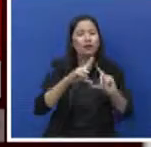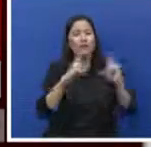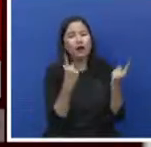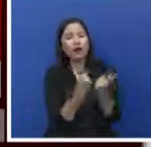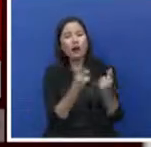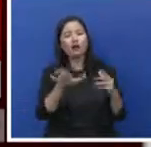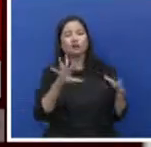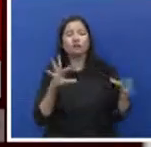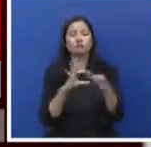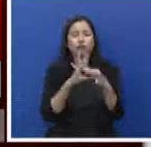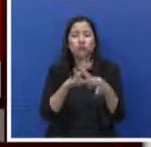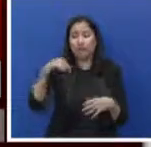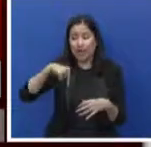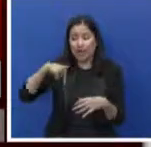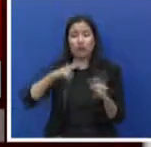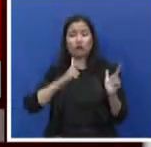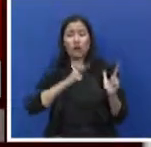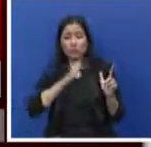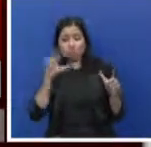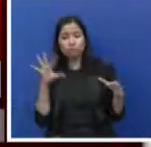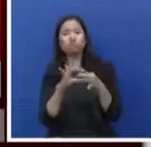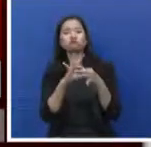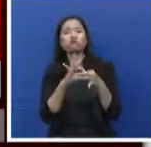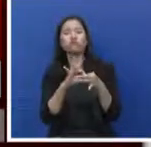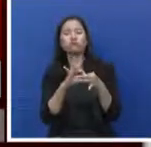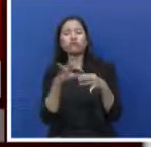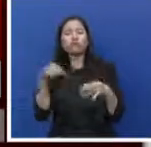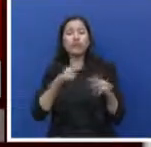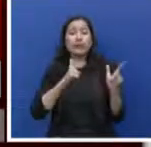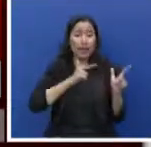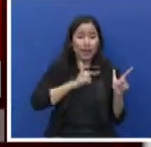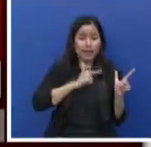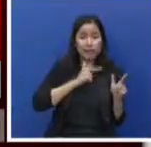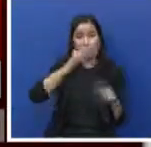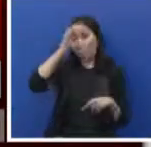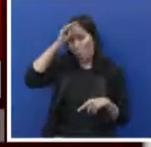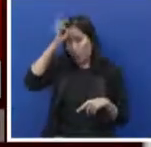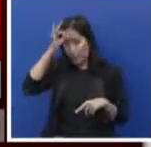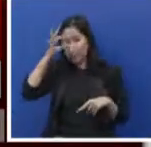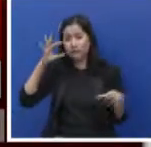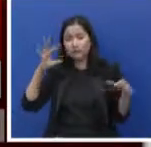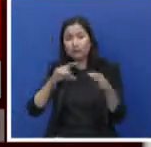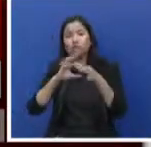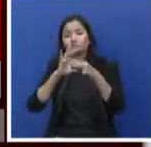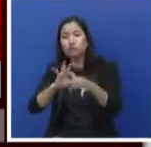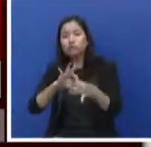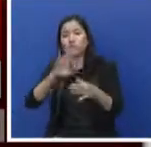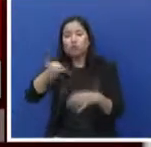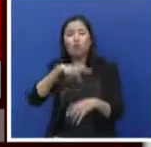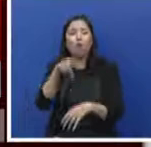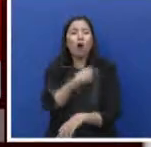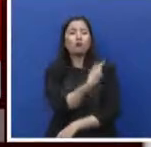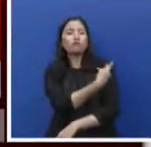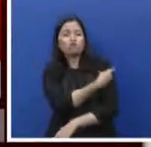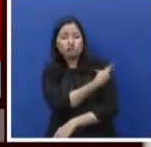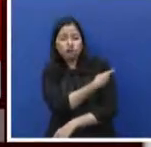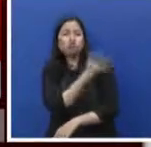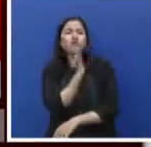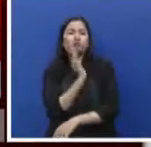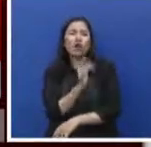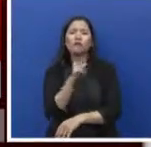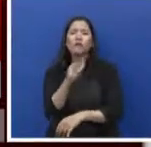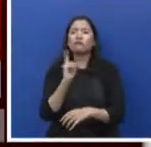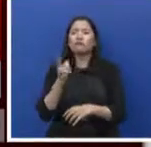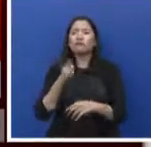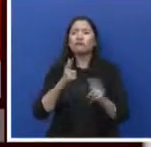saya juga mulai merangkul TNI. Jadi sekarang TNI sama Polri udah menyuntikan ke seluruh tenaga mereka, karena mereka